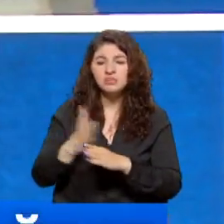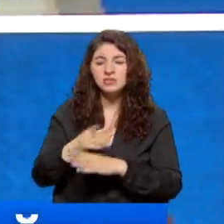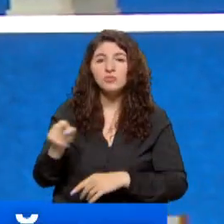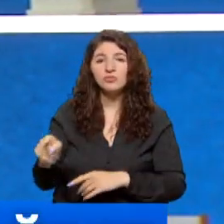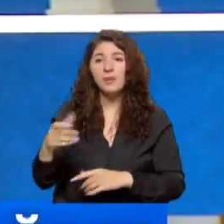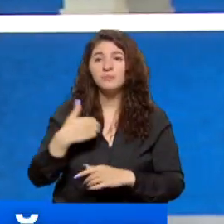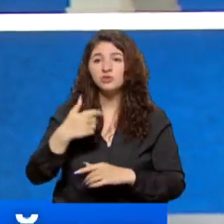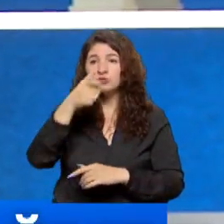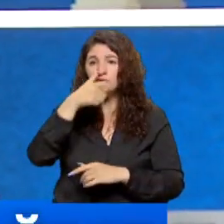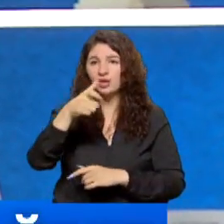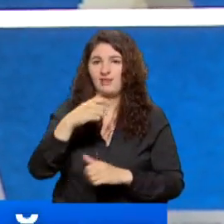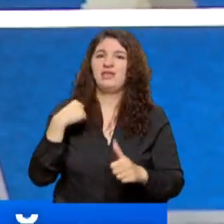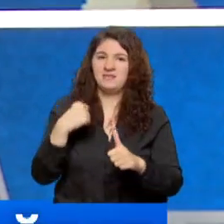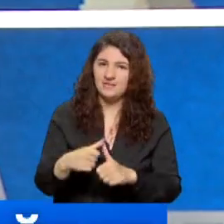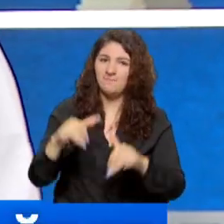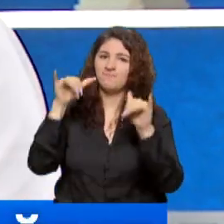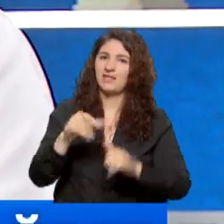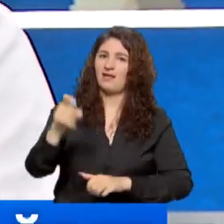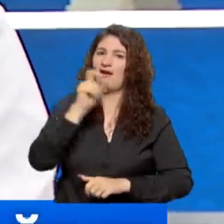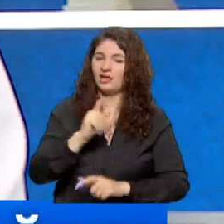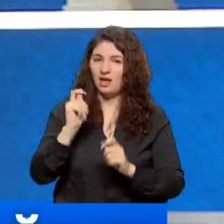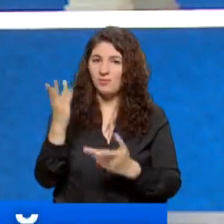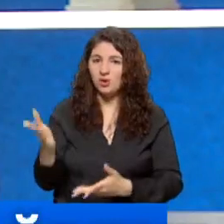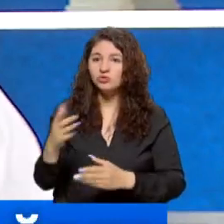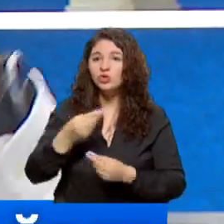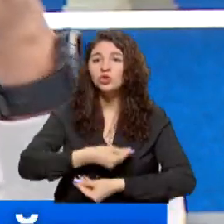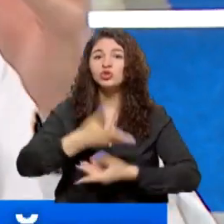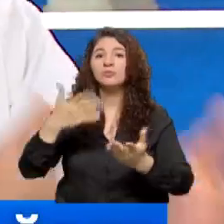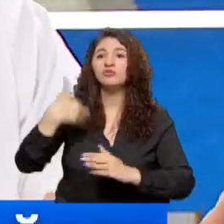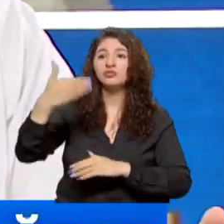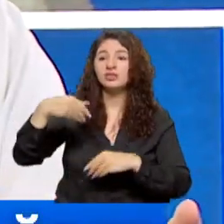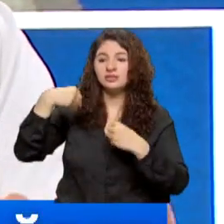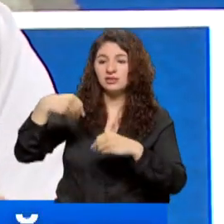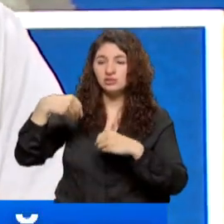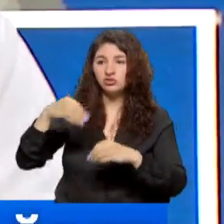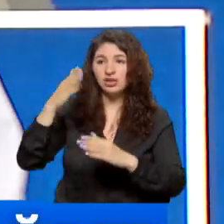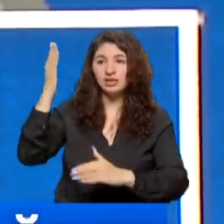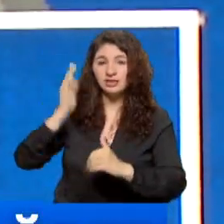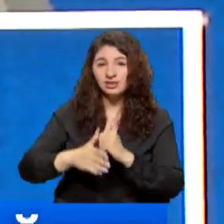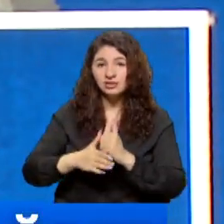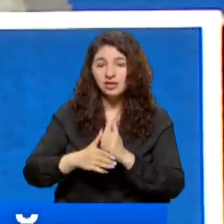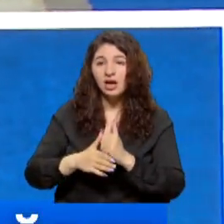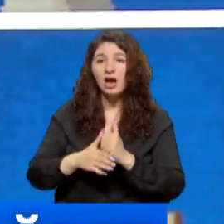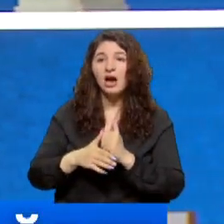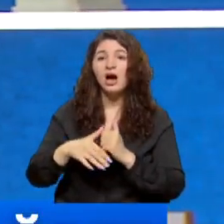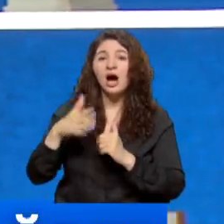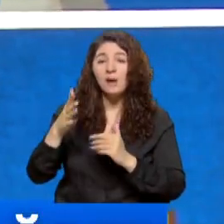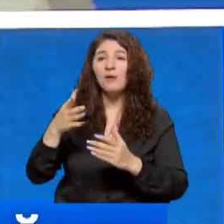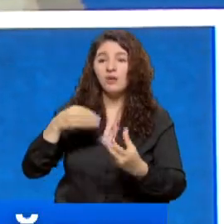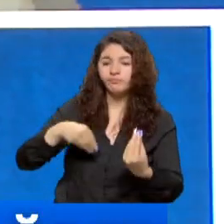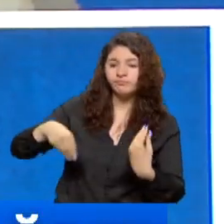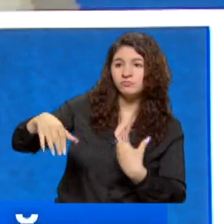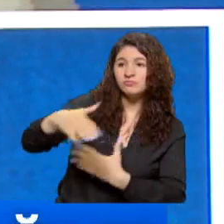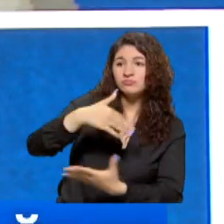bu ve biz Türkiye'de Yine aynı hatayı yapıyoruz gübre ihracatını yasakladı Kama sübvanse edilen